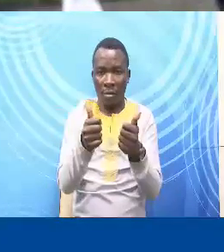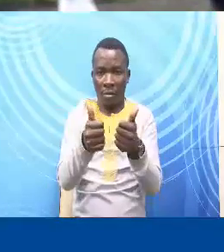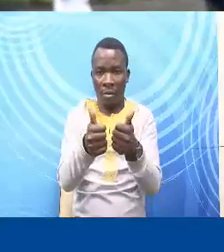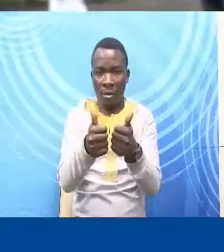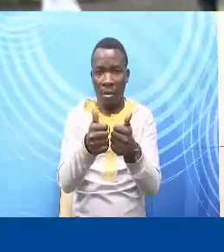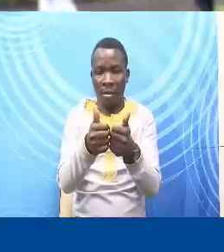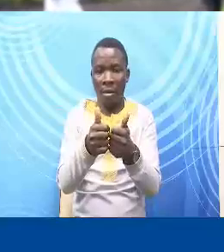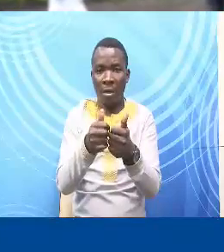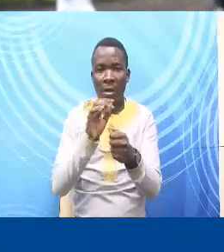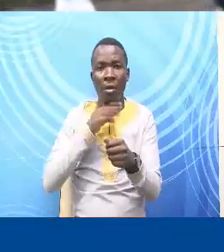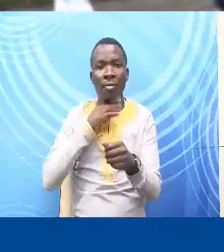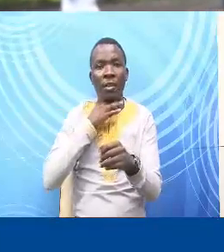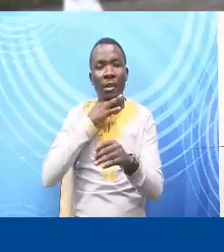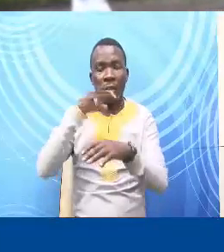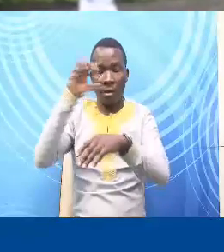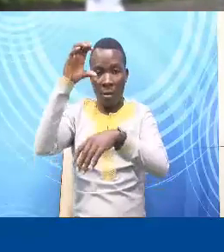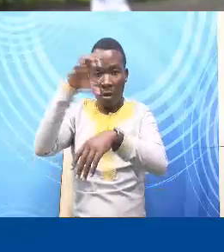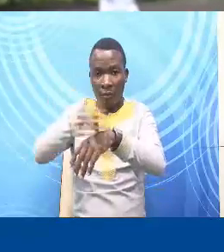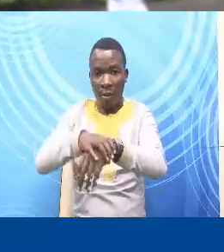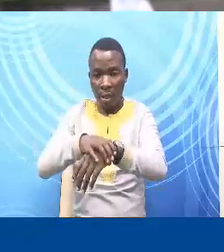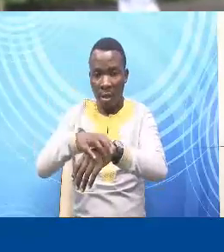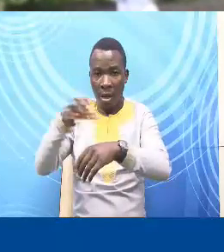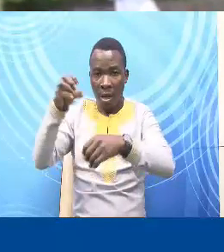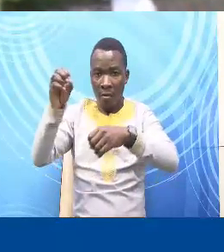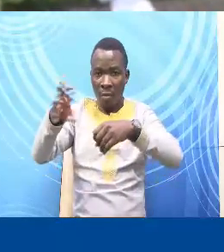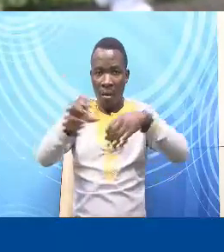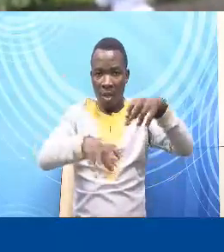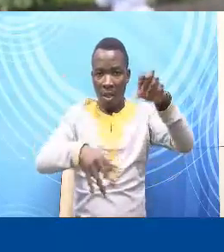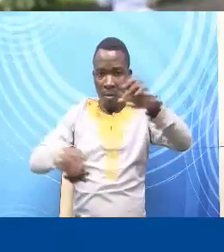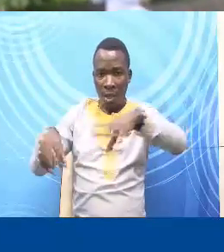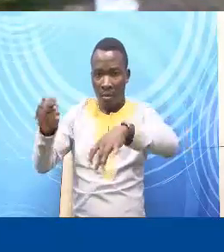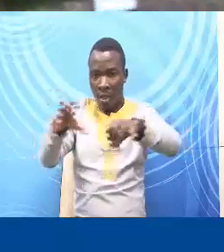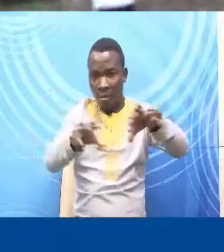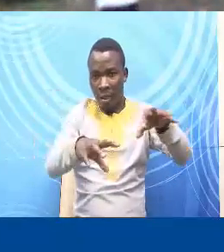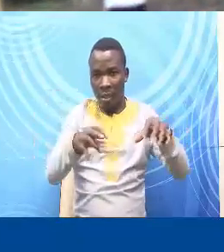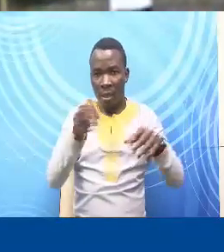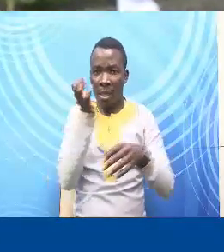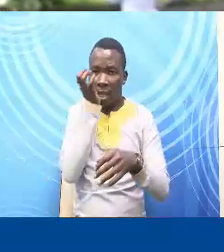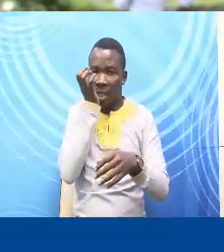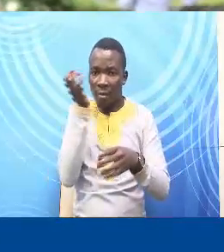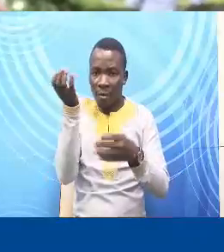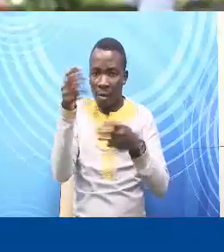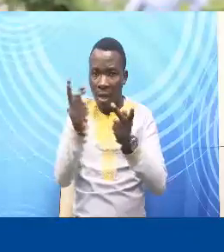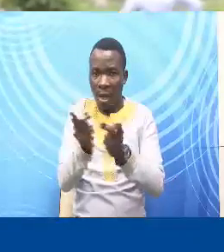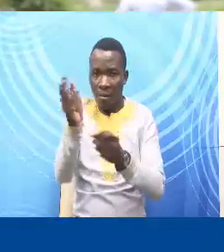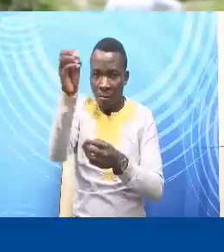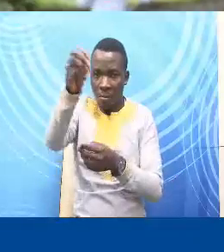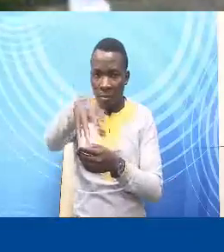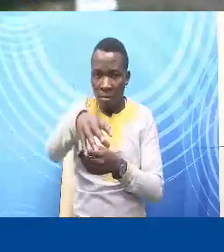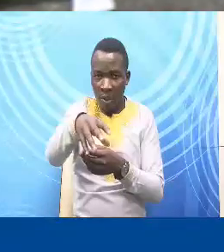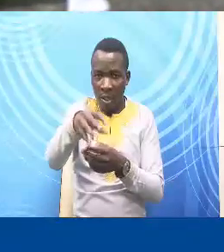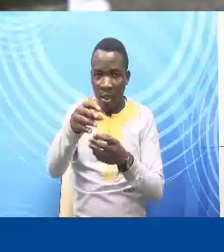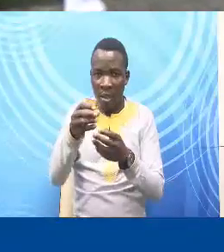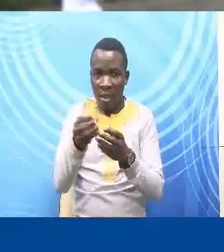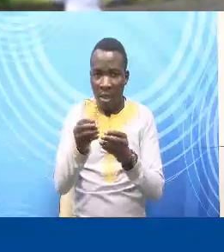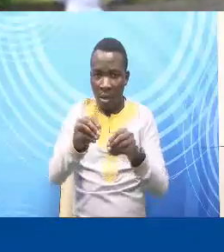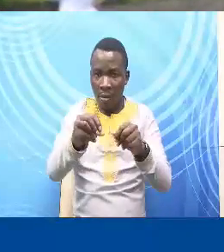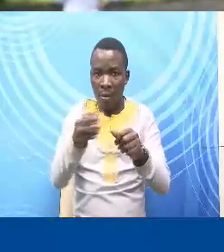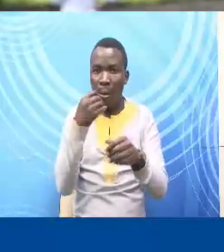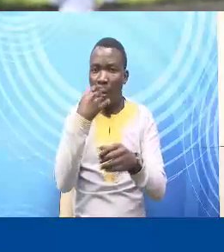Ibishingwe nka biri ureba twarabifataga tukabinyangizamo hano, igishyimbo aho kiguye hatari agafumbire nyine ntabwo